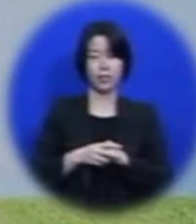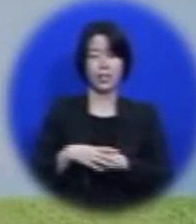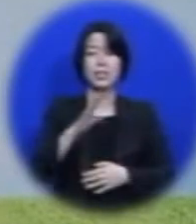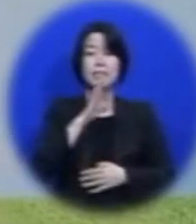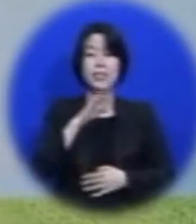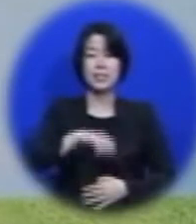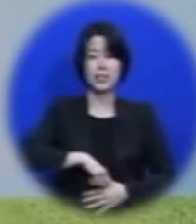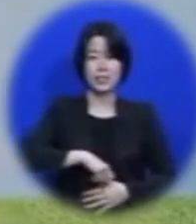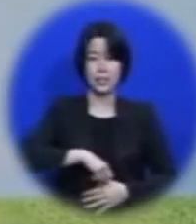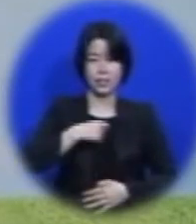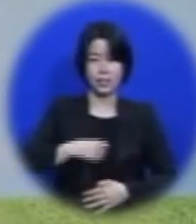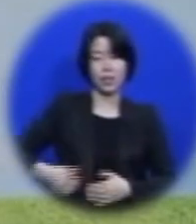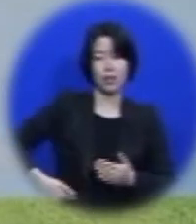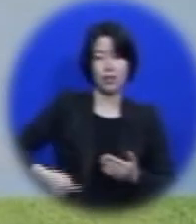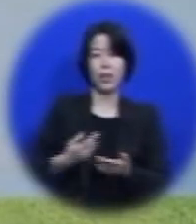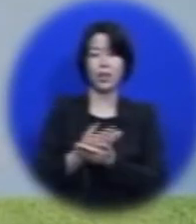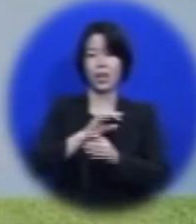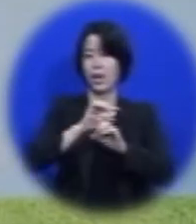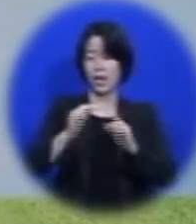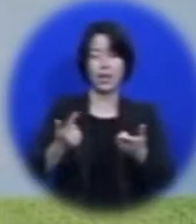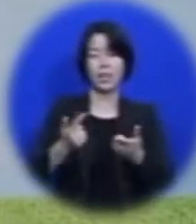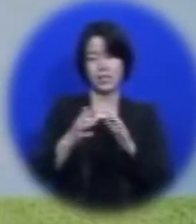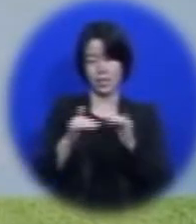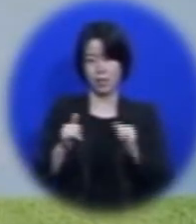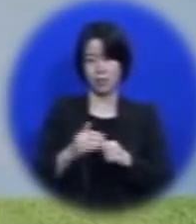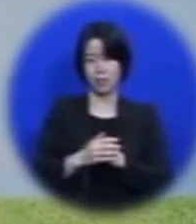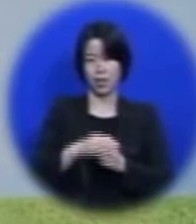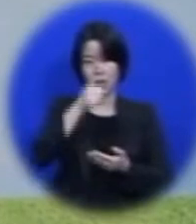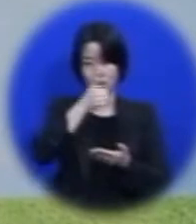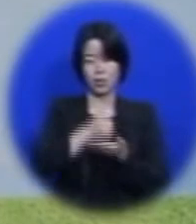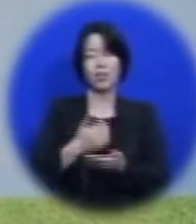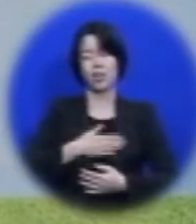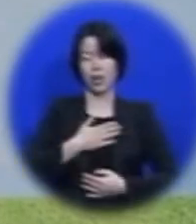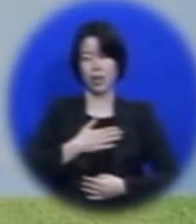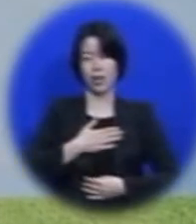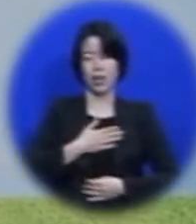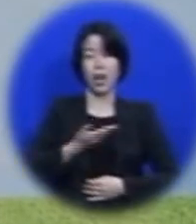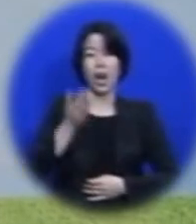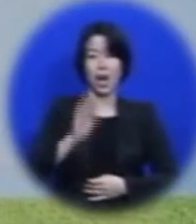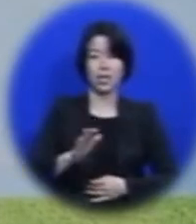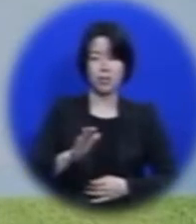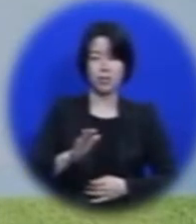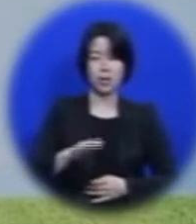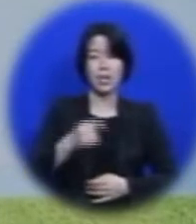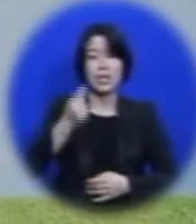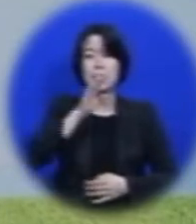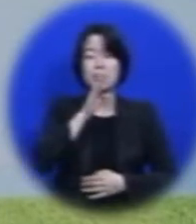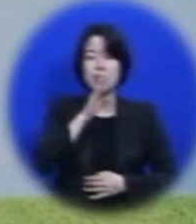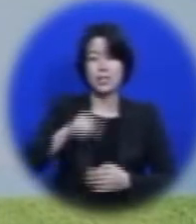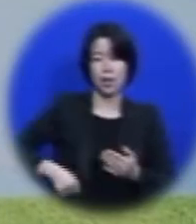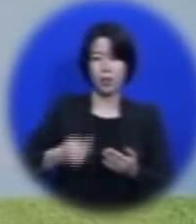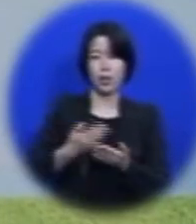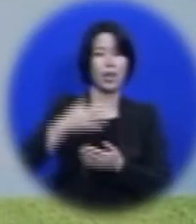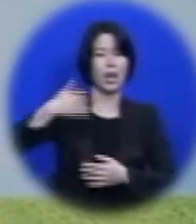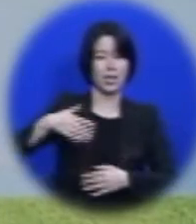진짜 회개 안 하는 사람들이 있습니다. 죄는 알아요. 그렇지만 진짜 회개가 안 나왔어요.